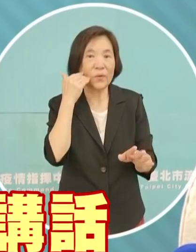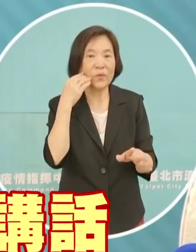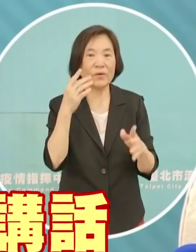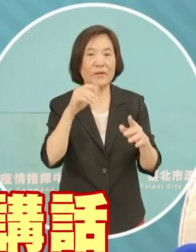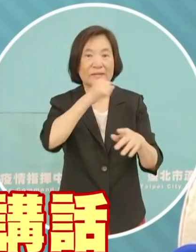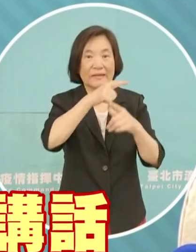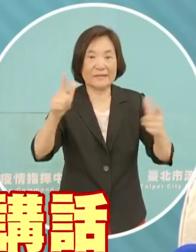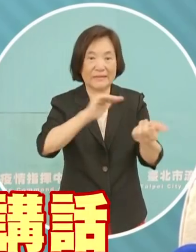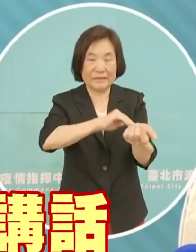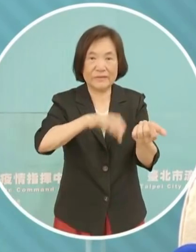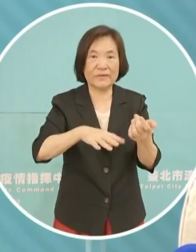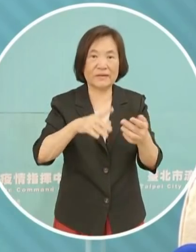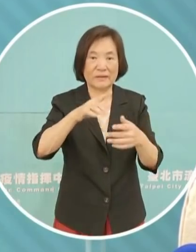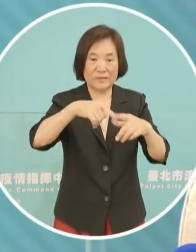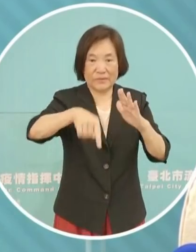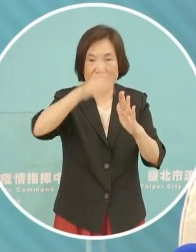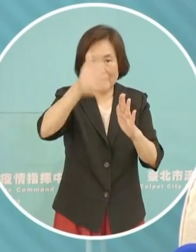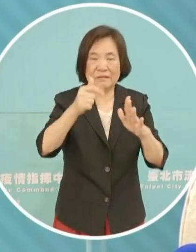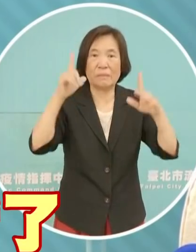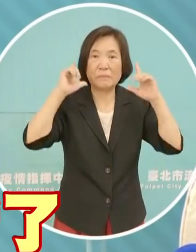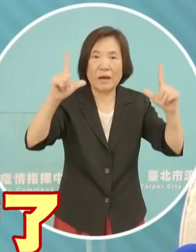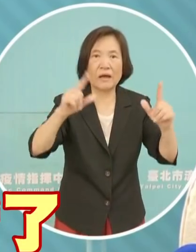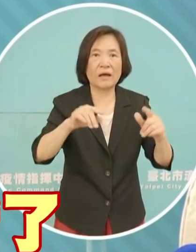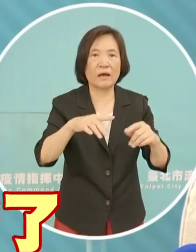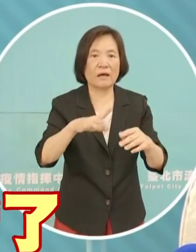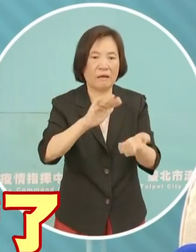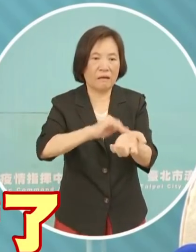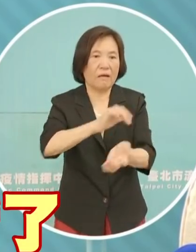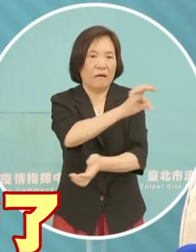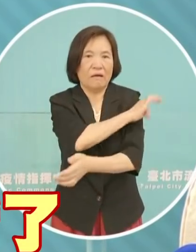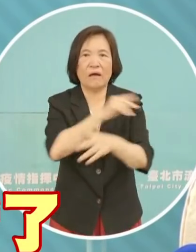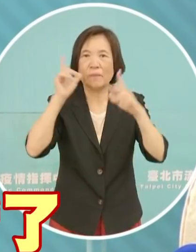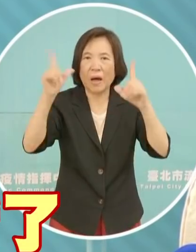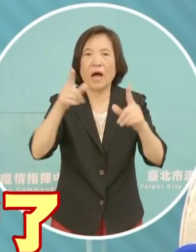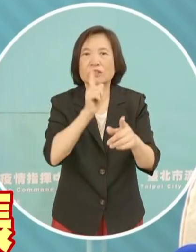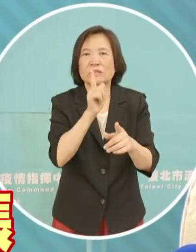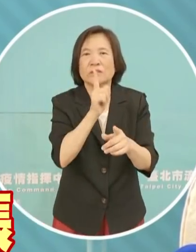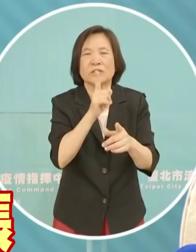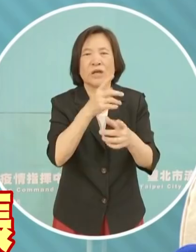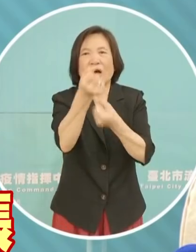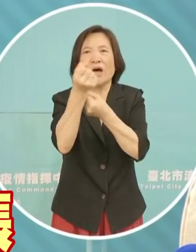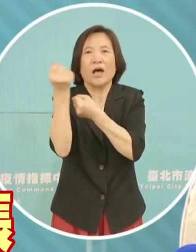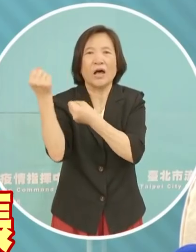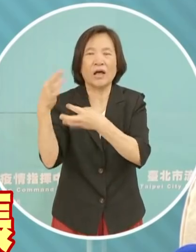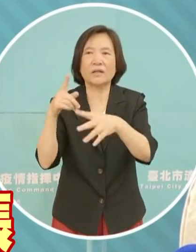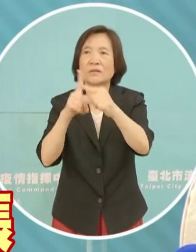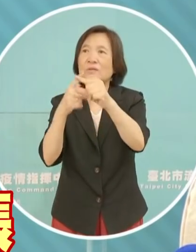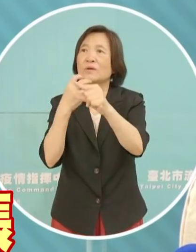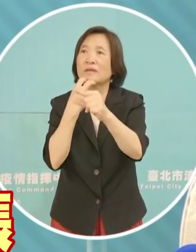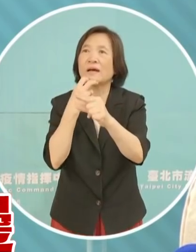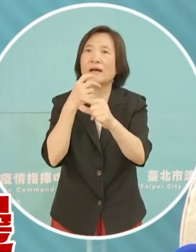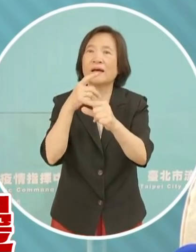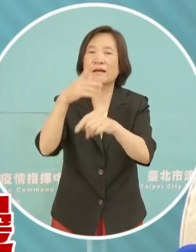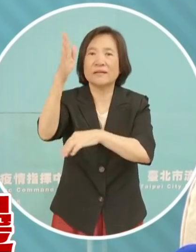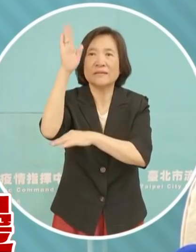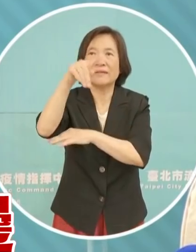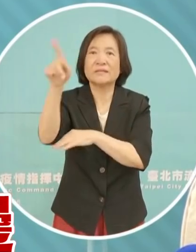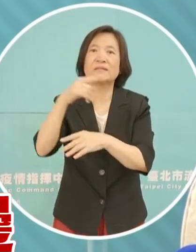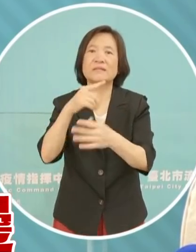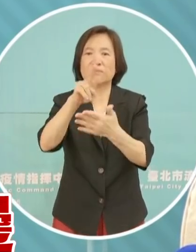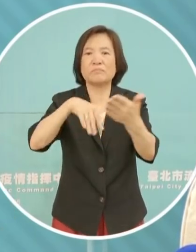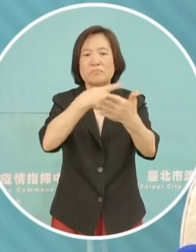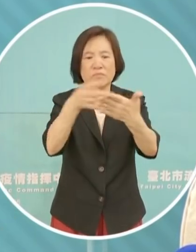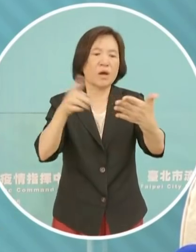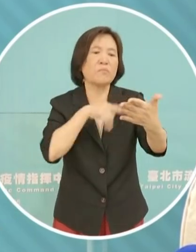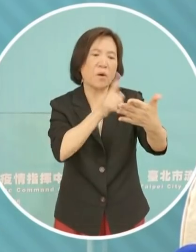大院长都出来讲话，然后在一些医护人员都第一线的都出来讲话，你中央政府拿一张报表在